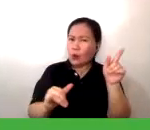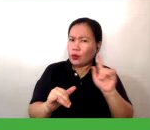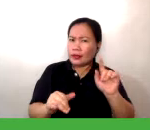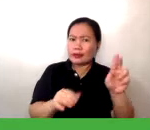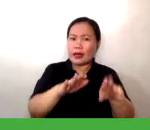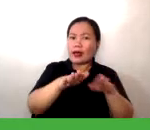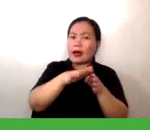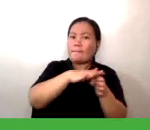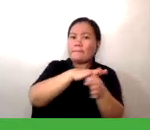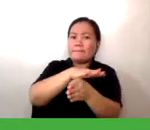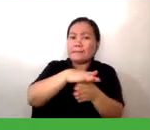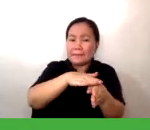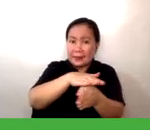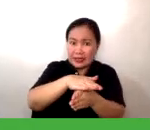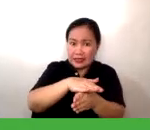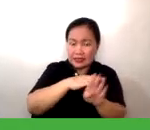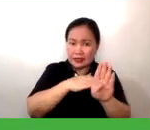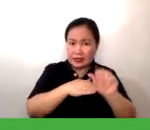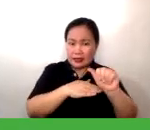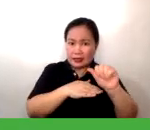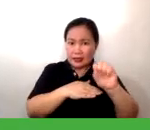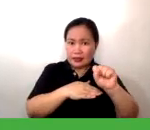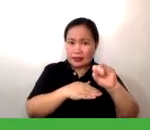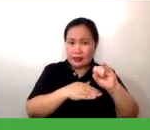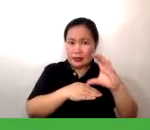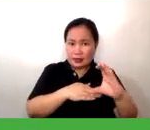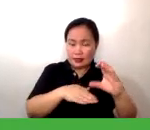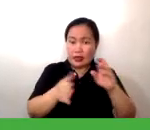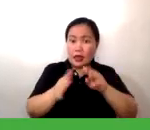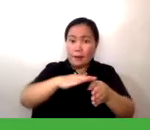tinatawag na basic unit dyan. Kumbaga, yun yung